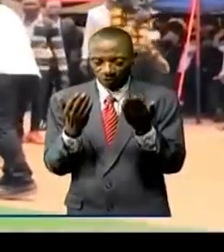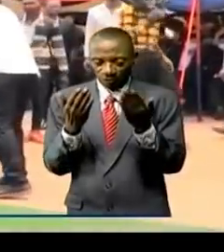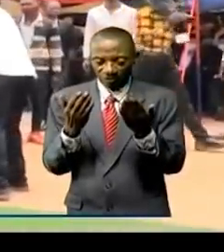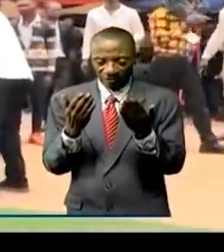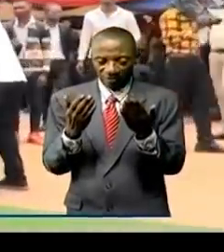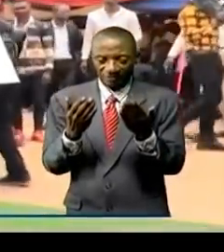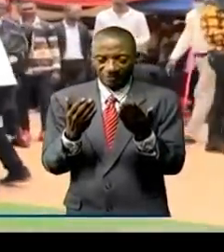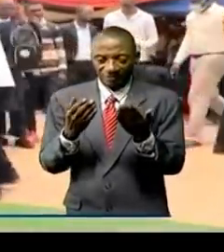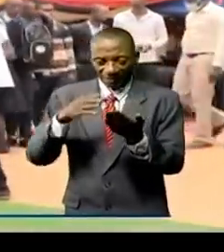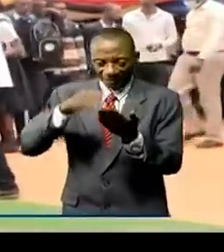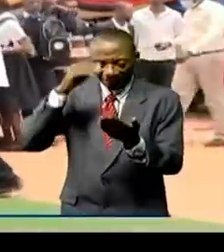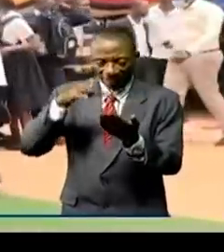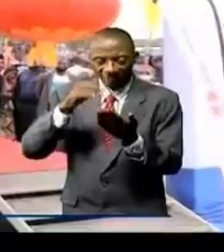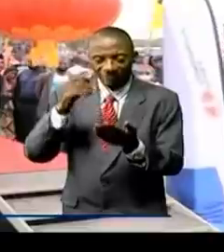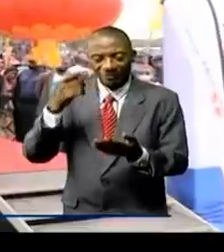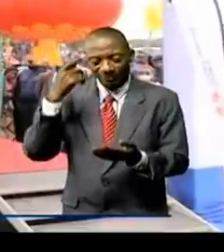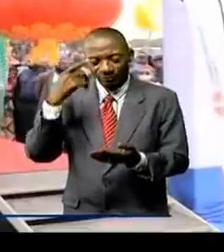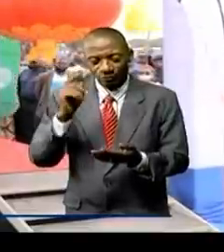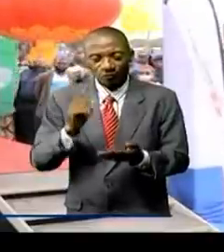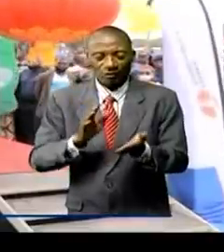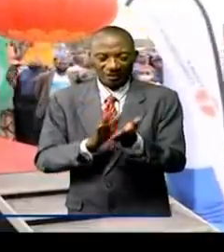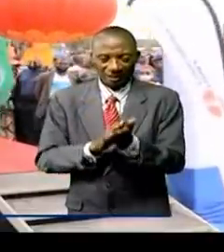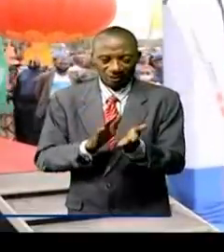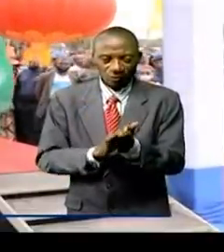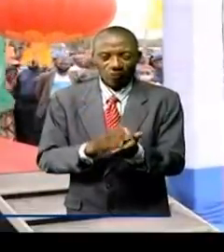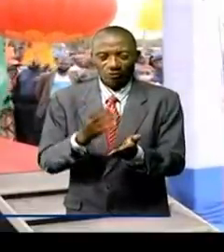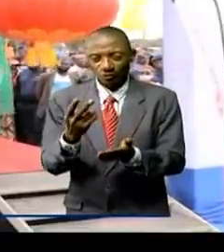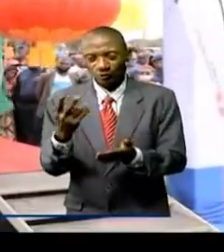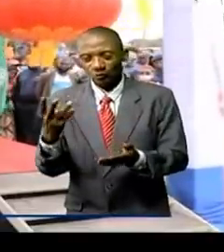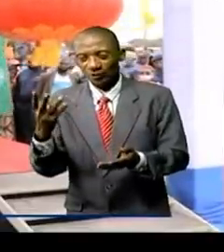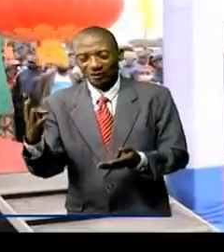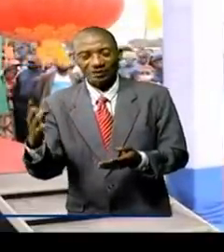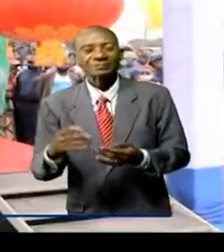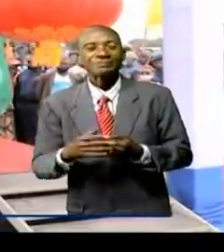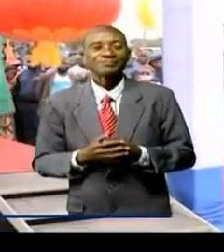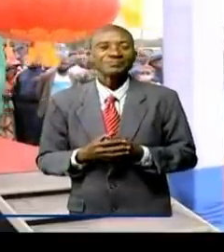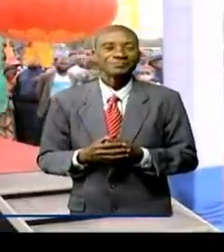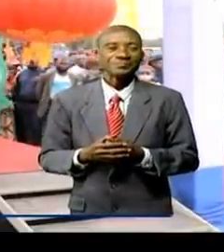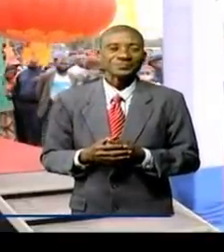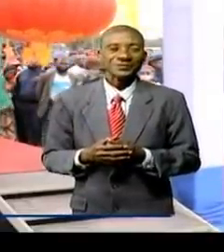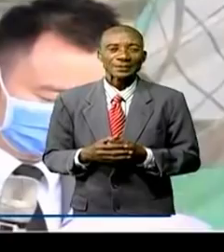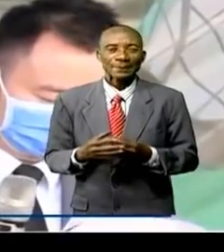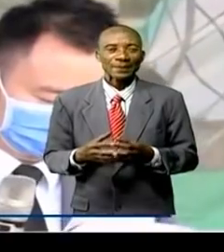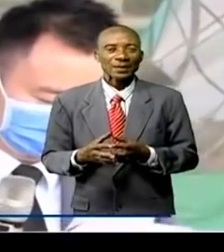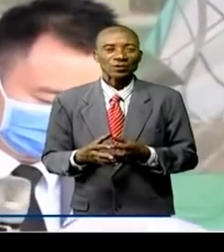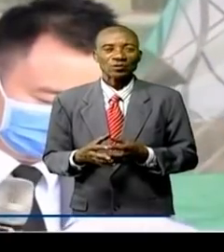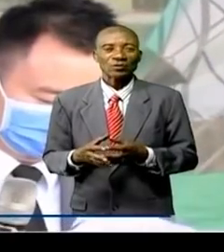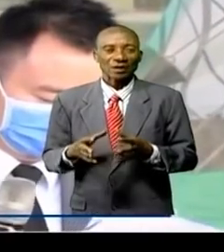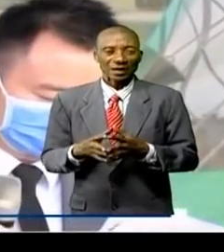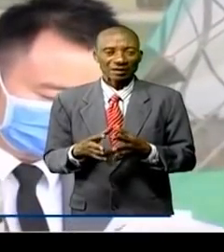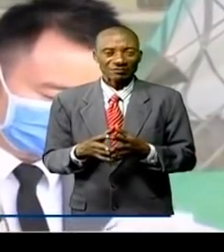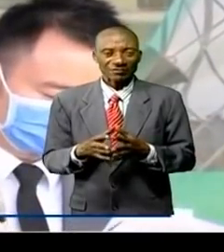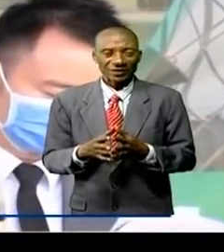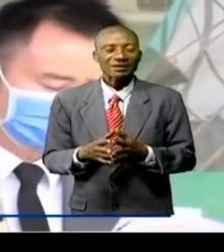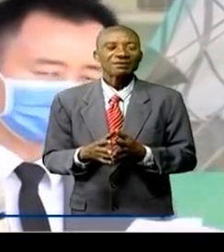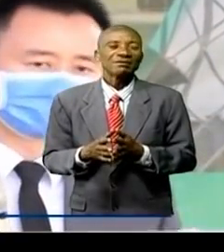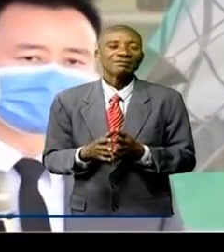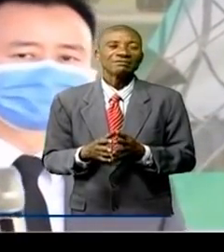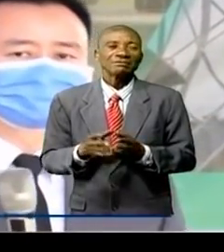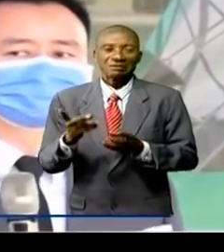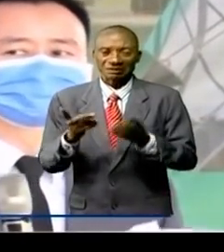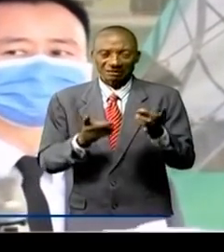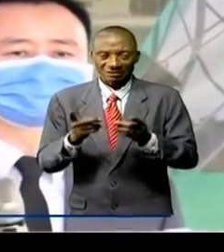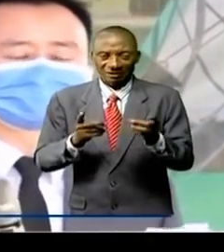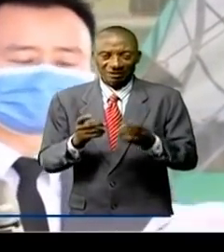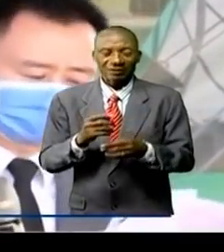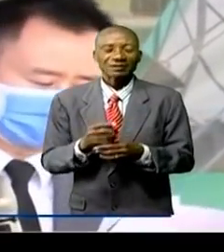élèves de la concession TIFM. TIFM, bailleur de fonds de la SBL, à travers son directeur des affaires publiques, M. Wang Lei,